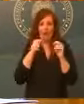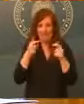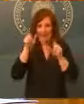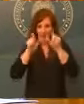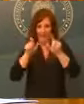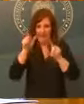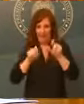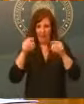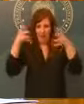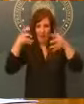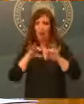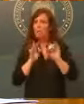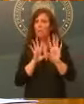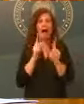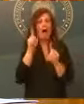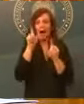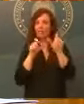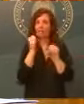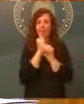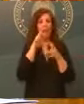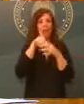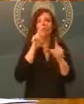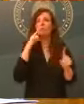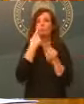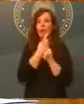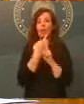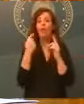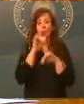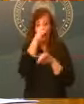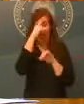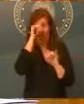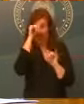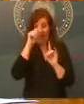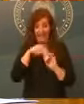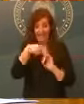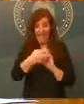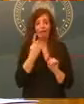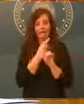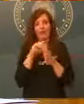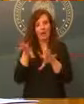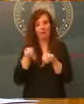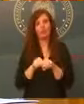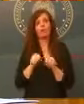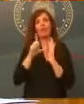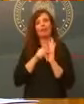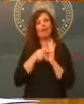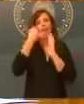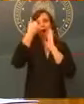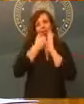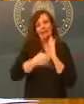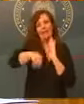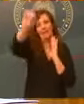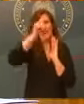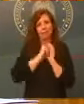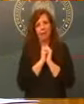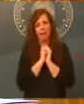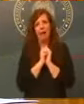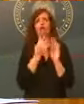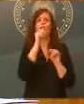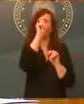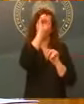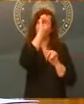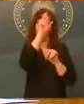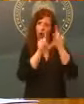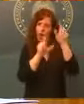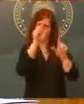poi quest'estate assumeremo a tempo indeterminato sulla base dei pensionamenti che avremo sia il personale docente sia il personale